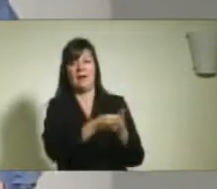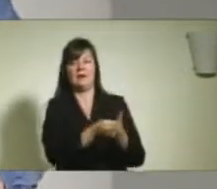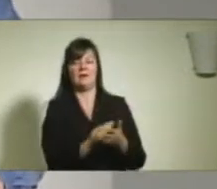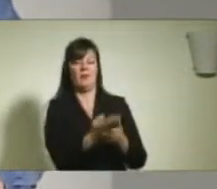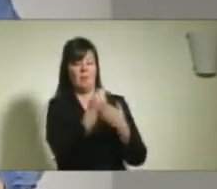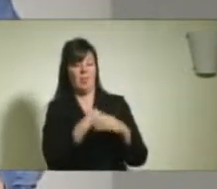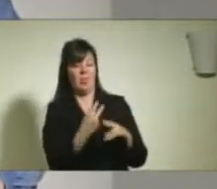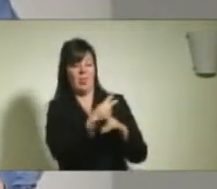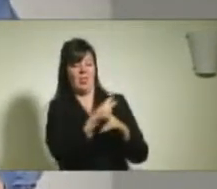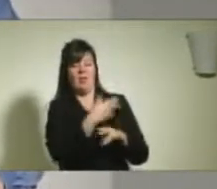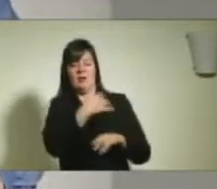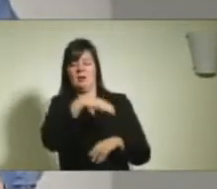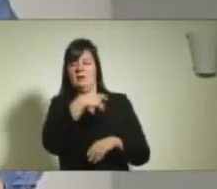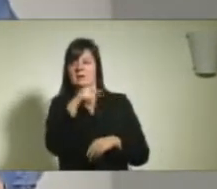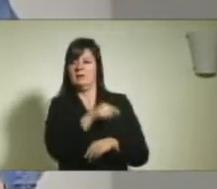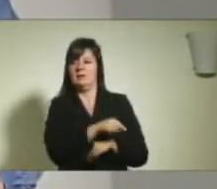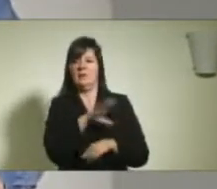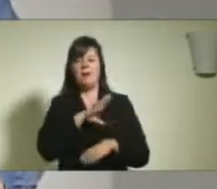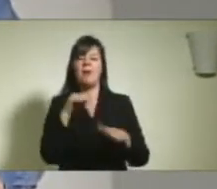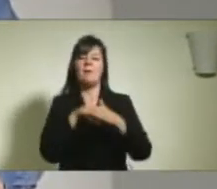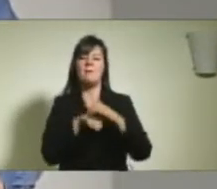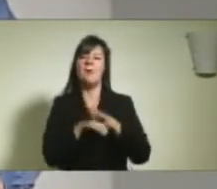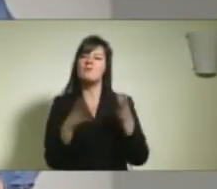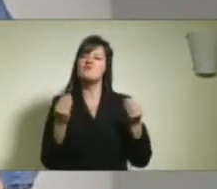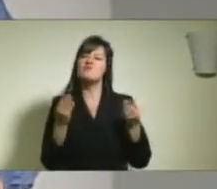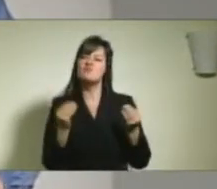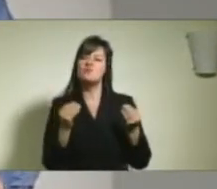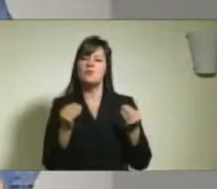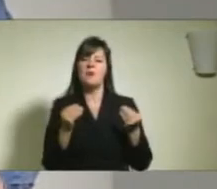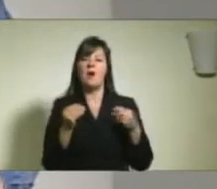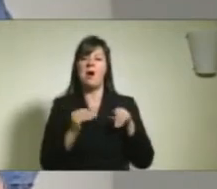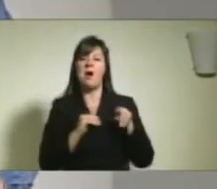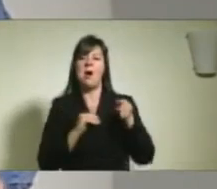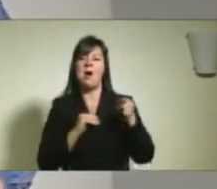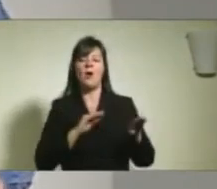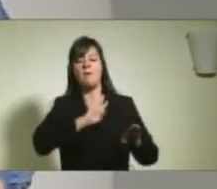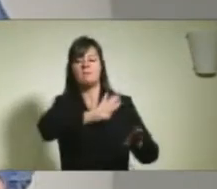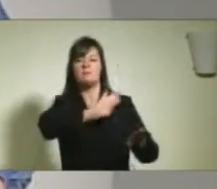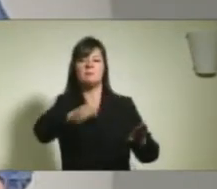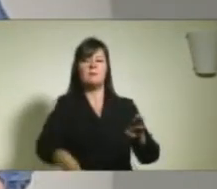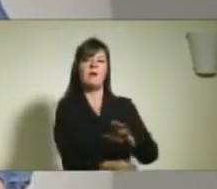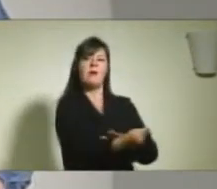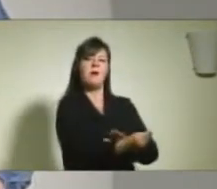banques investissent justement dans ces prêteurs sur salaire.